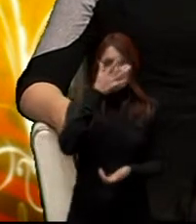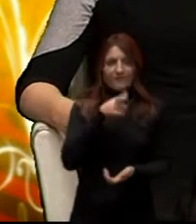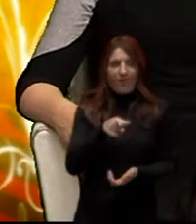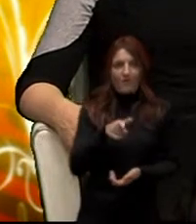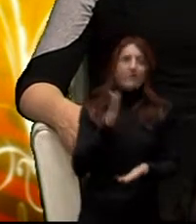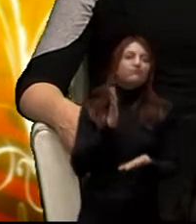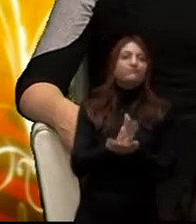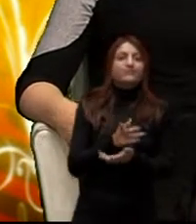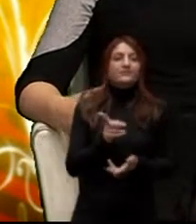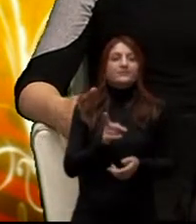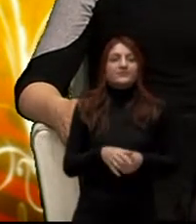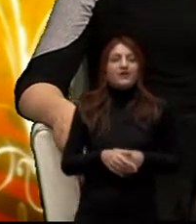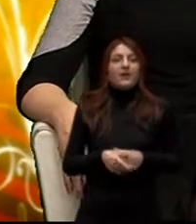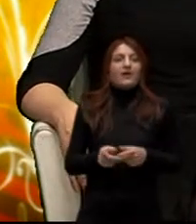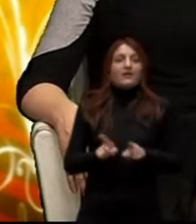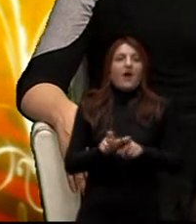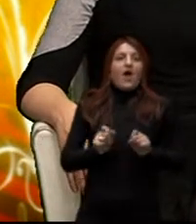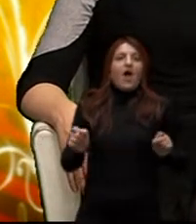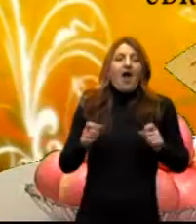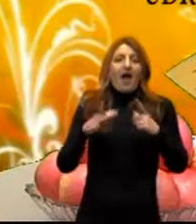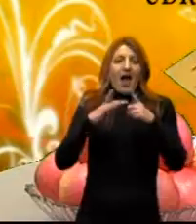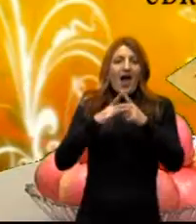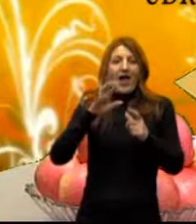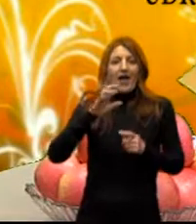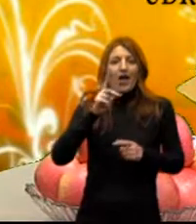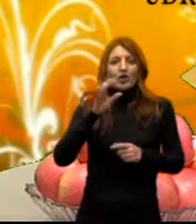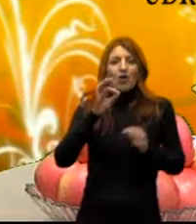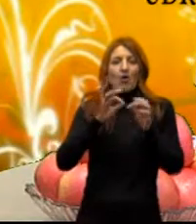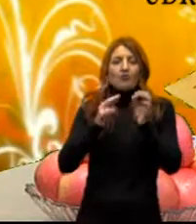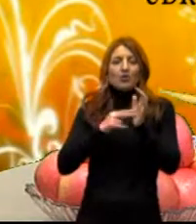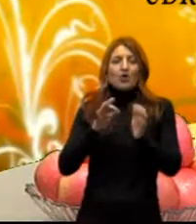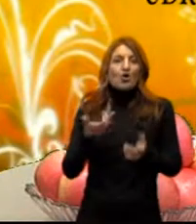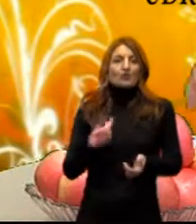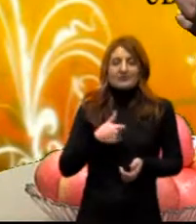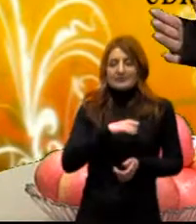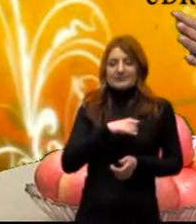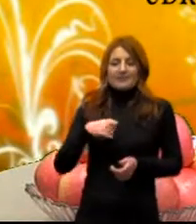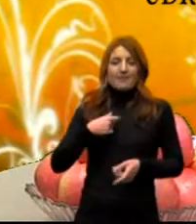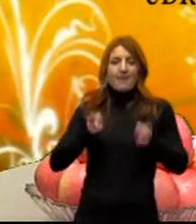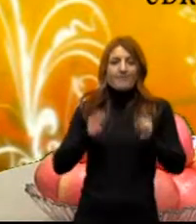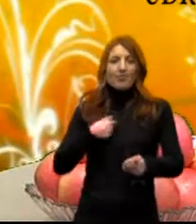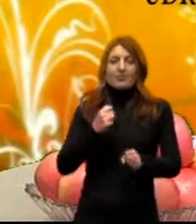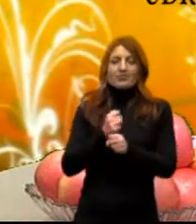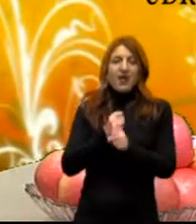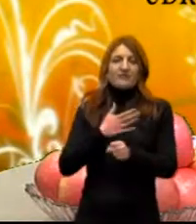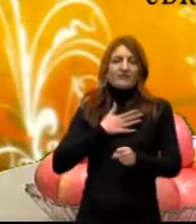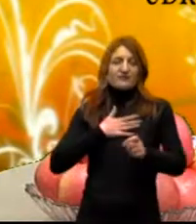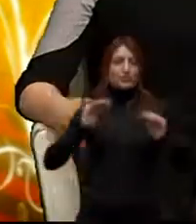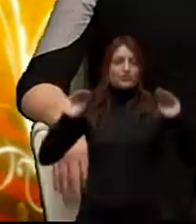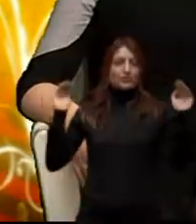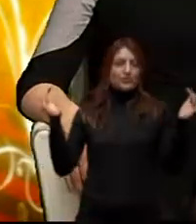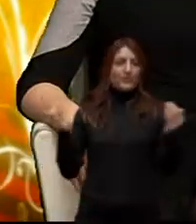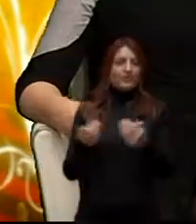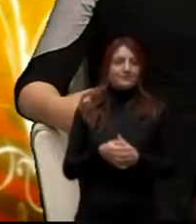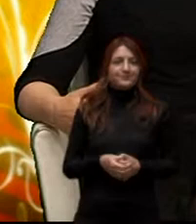pokretanje, vježbanje tipa aerobno. Što mi možemo sami učiniti u svoje četiri zida ili u svom dvorištu? Znači osobe, mi